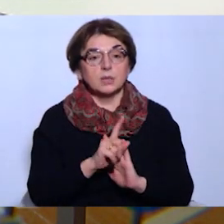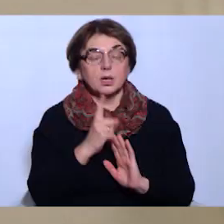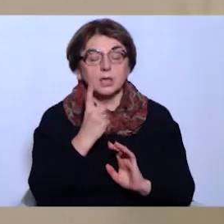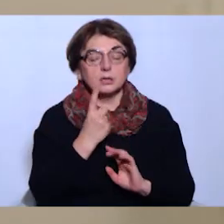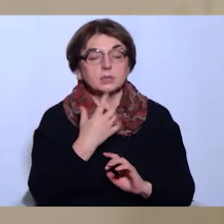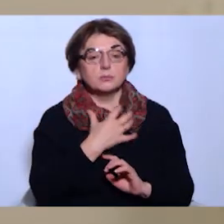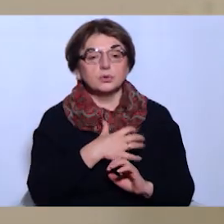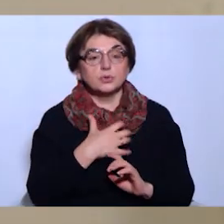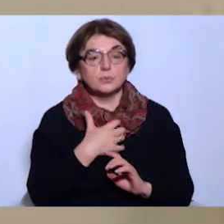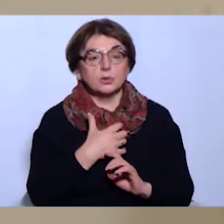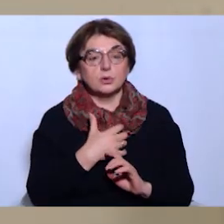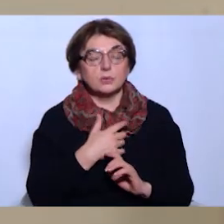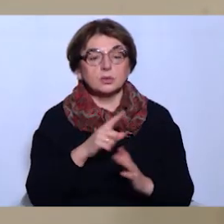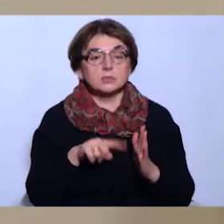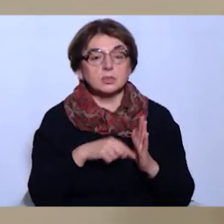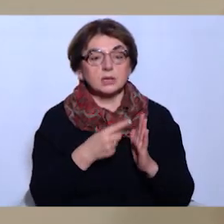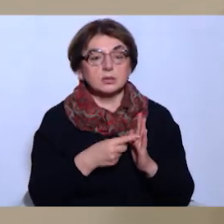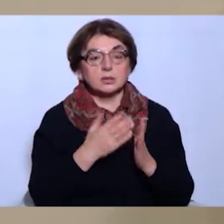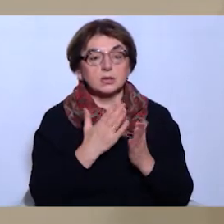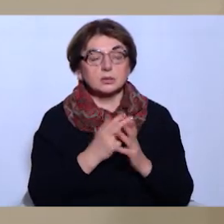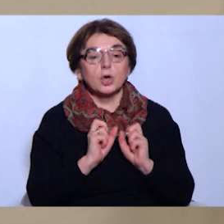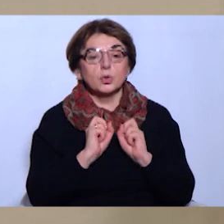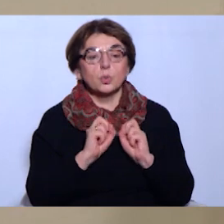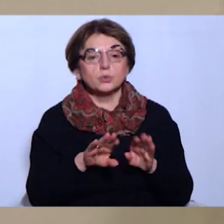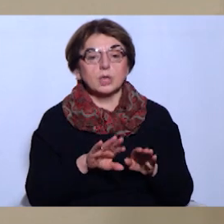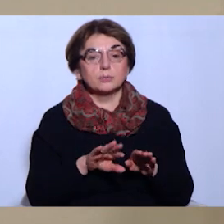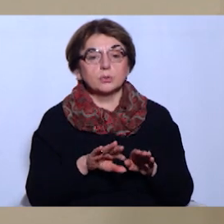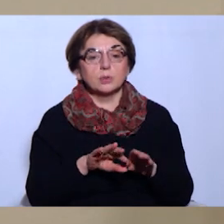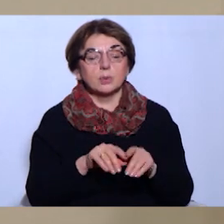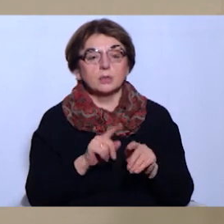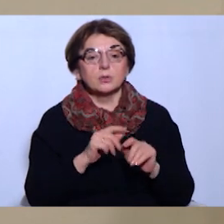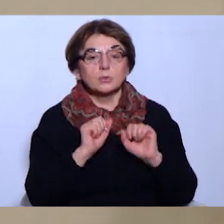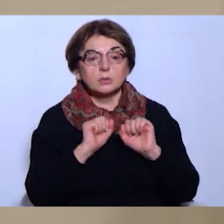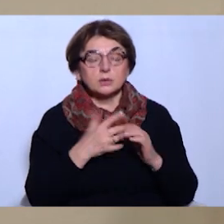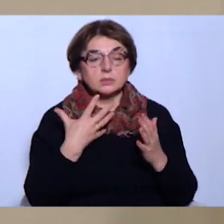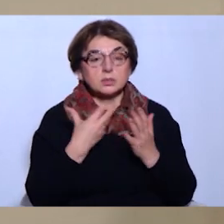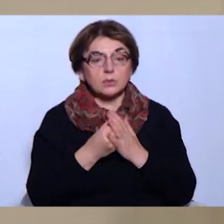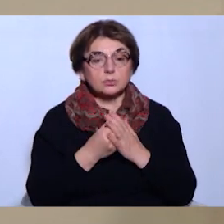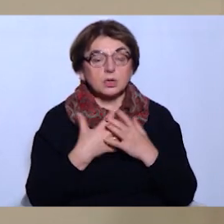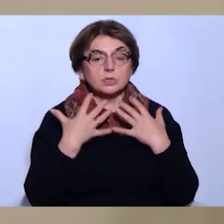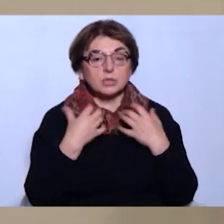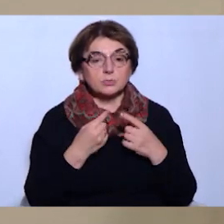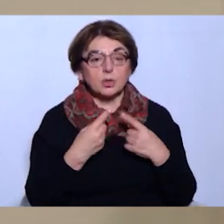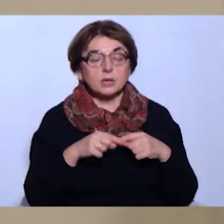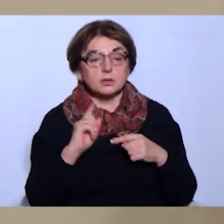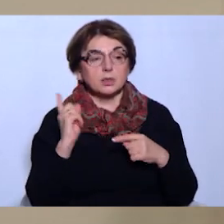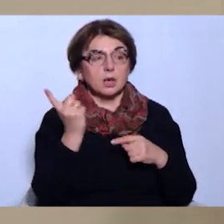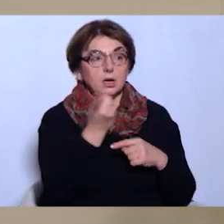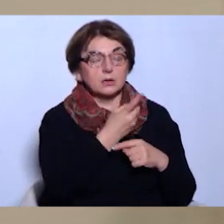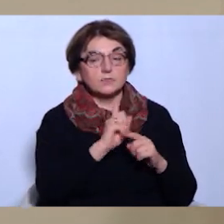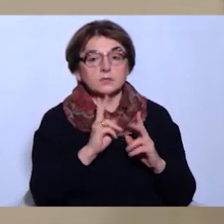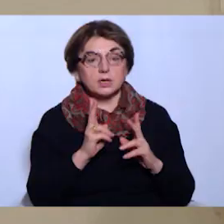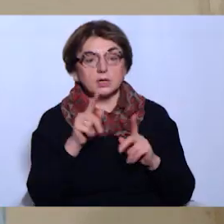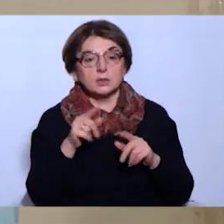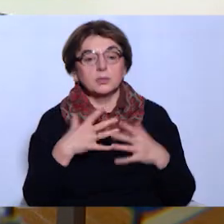დავიწყებდეთ, ერთი უმნიშვნელოვანესი საკითხი, ეს არის უსაფრთხოება. რადგან დავიცვათ არა მარტო საკუთარი ჯანმრთელობა, არამედ